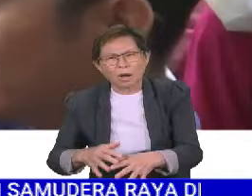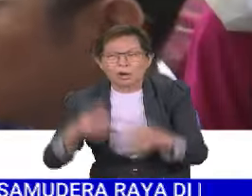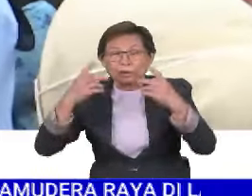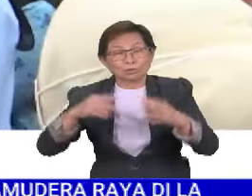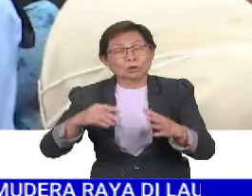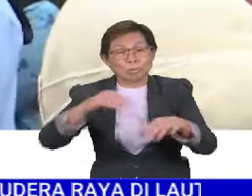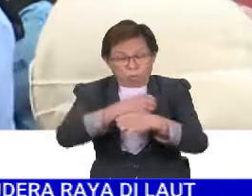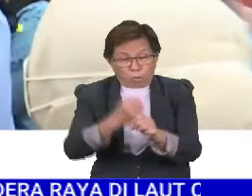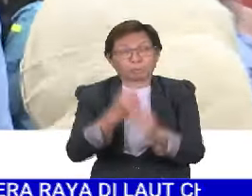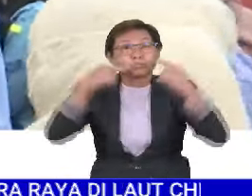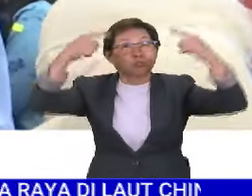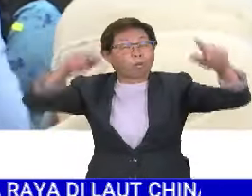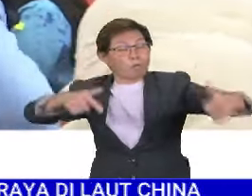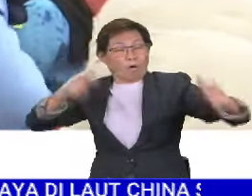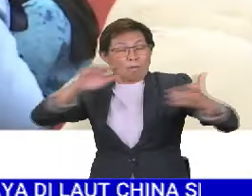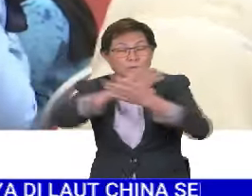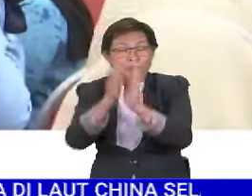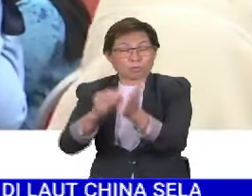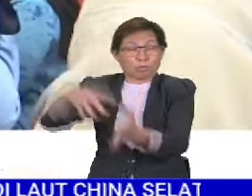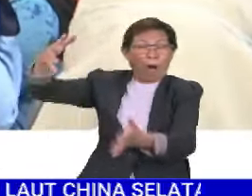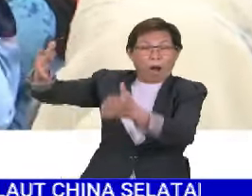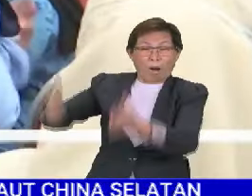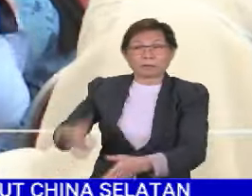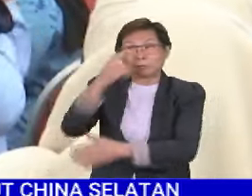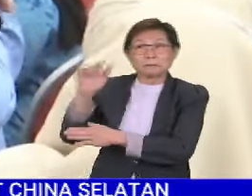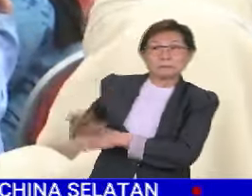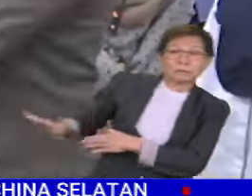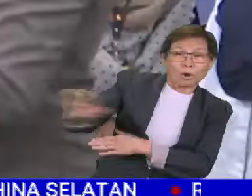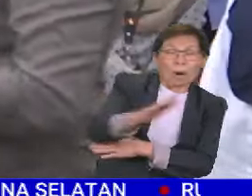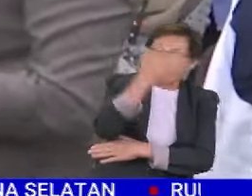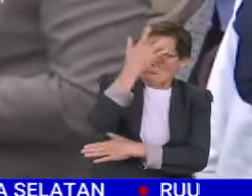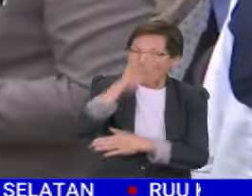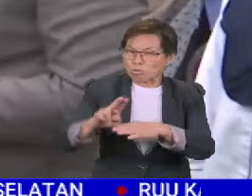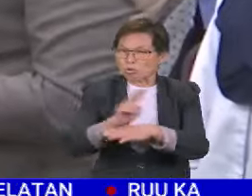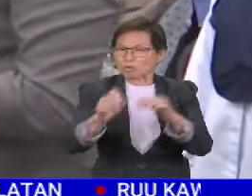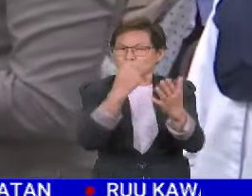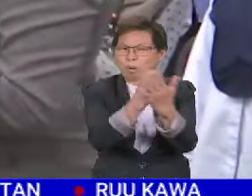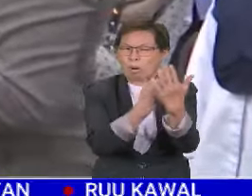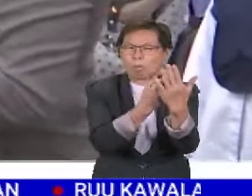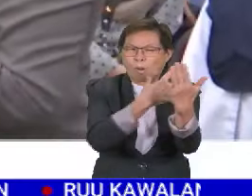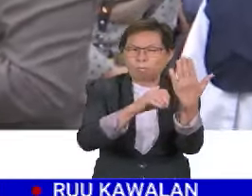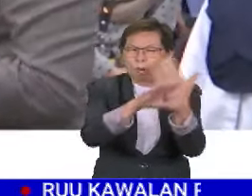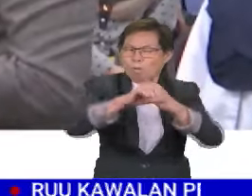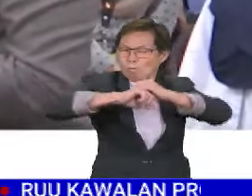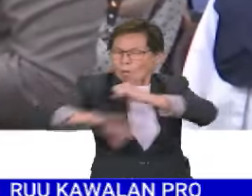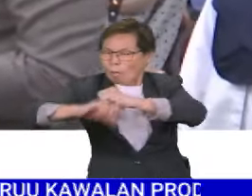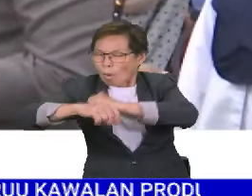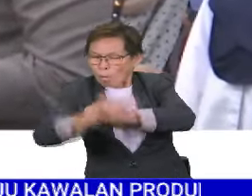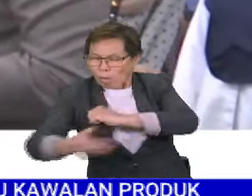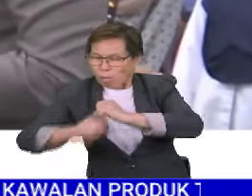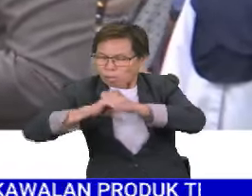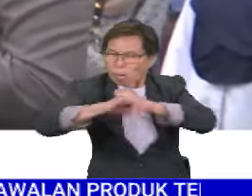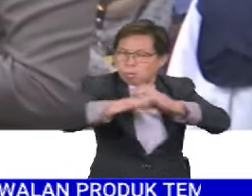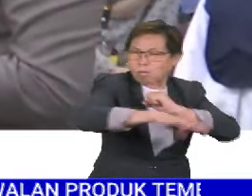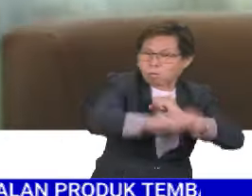kejayaan yang cukup pantas untuk menjadi seorang jutawan kerana mereka pandai menggunakan apa ni social media mempromosikan apa ni dia punya produk-produk dan sebagainya.